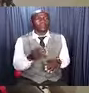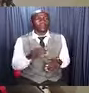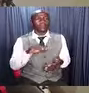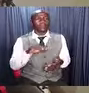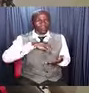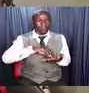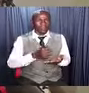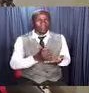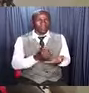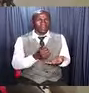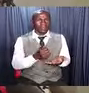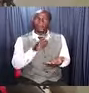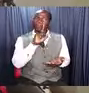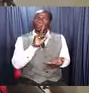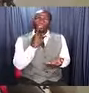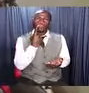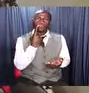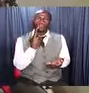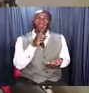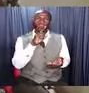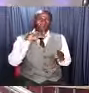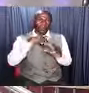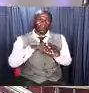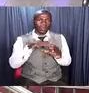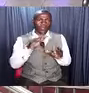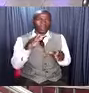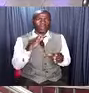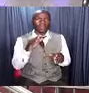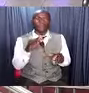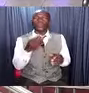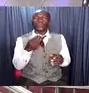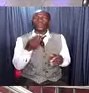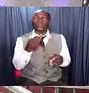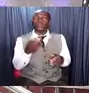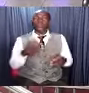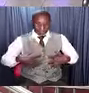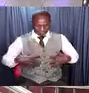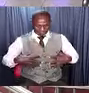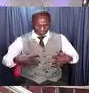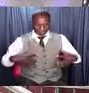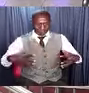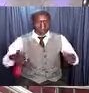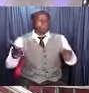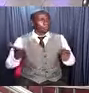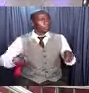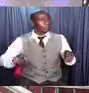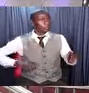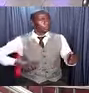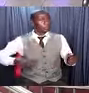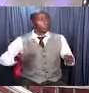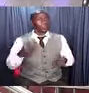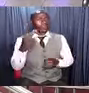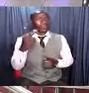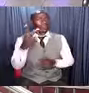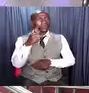Alafu na kunde. Then the green basi humo ndani ina expand inafanya na jaa tumbo. Then it makes you siku more satiated.